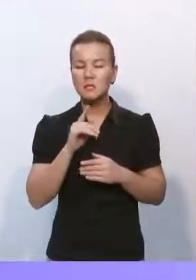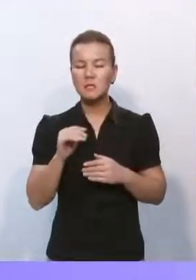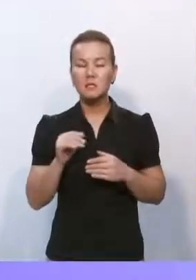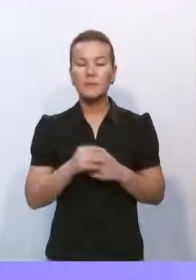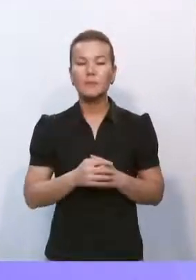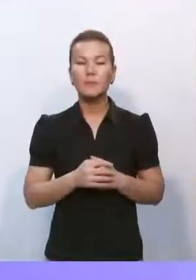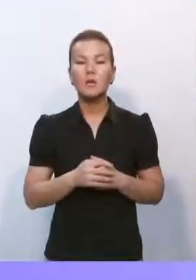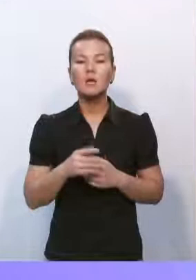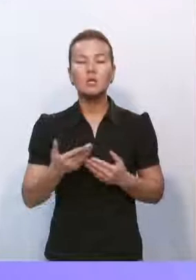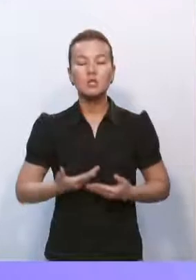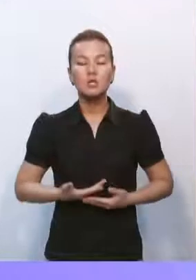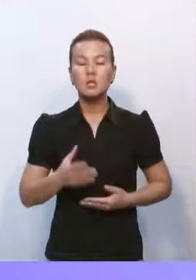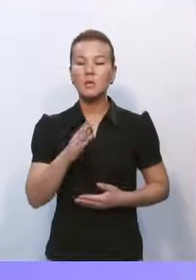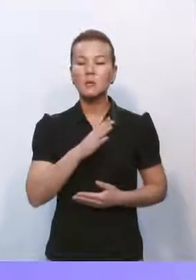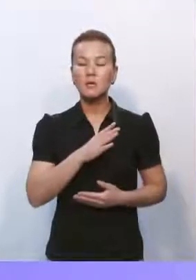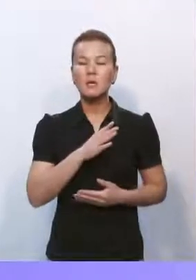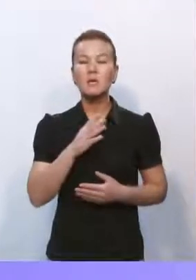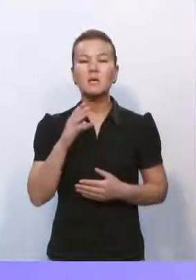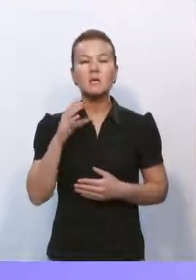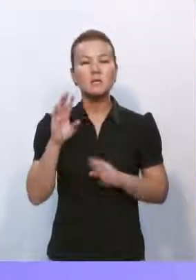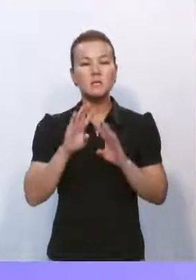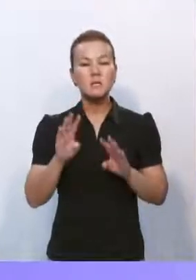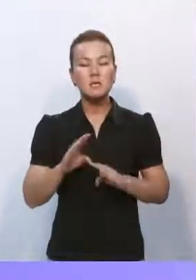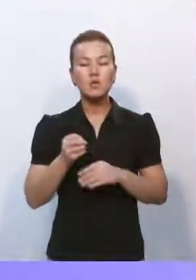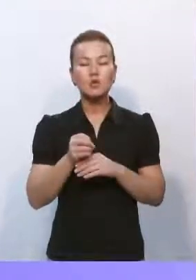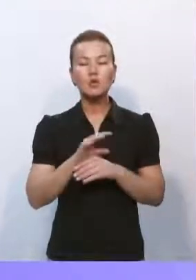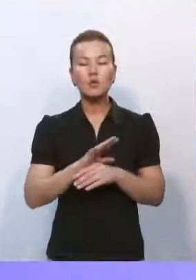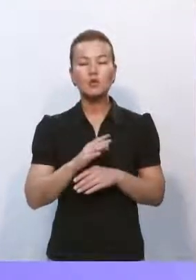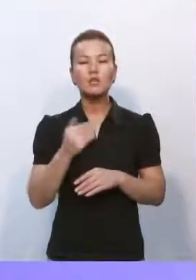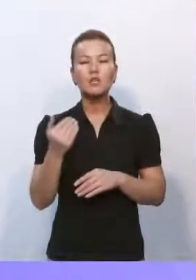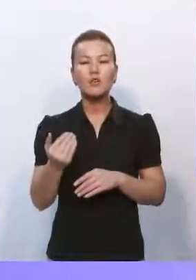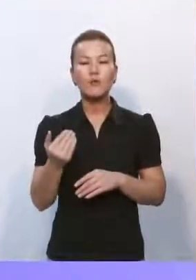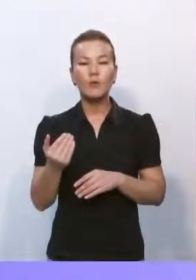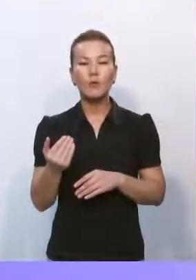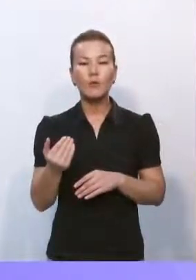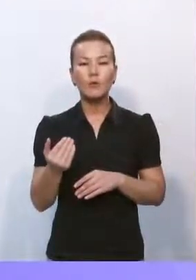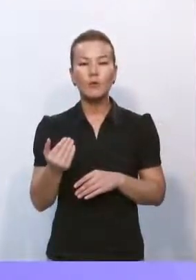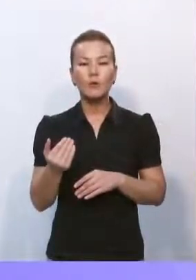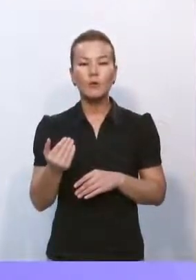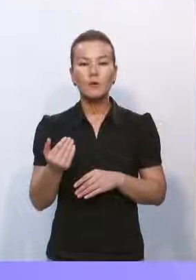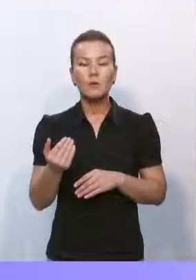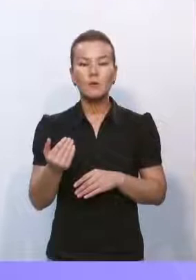тихо-тихо-тихо. Жили-были серый еж и его.